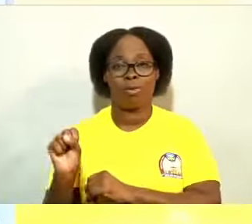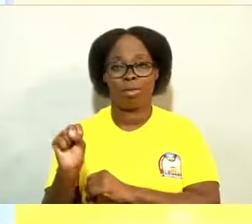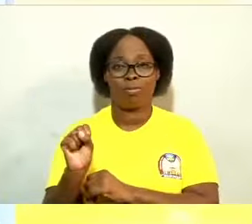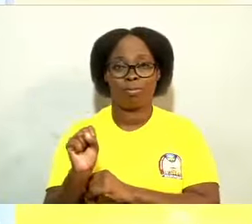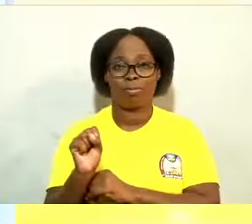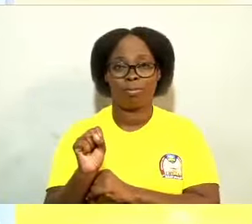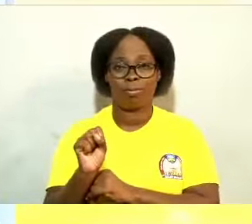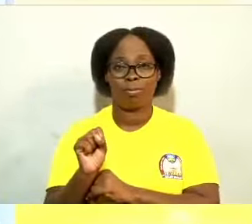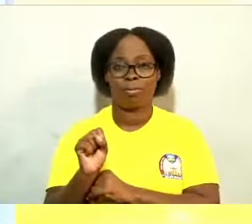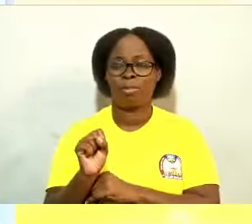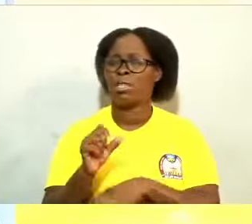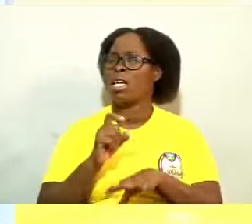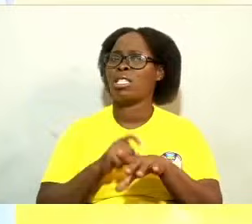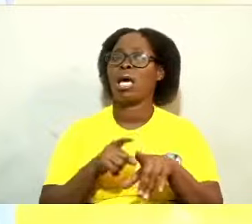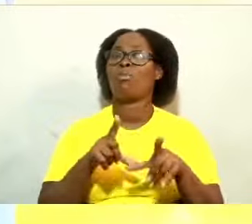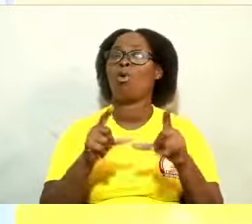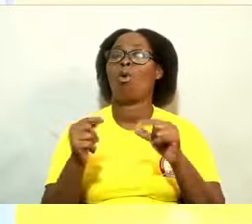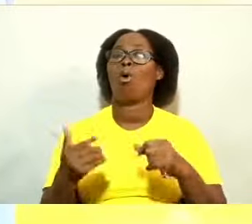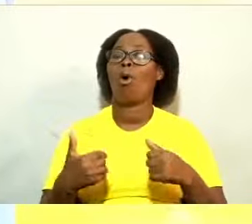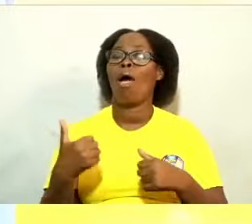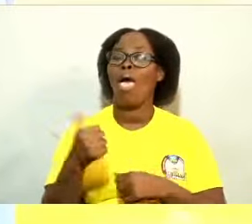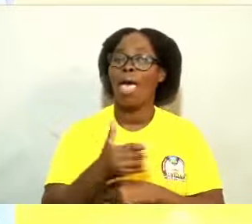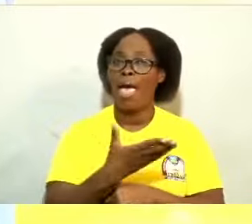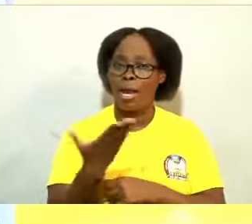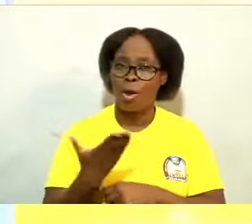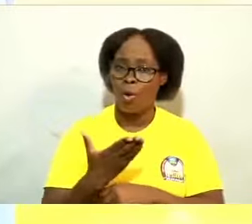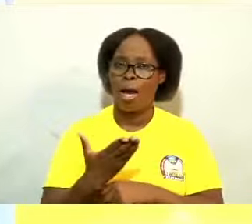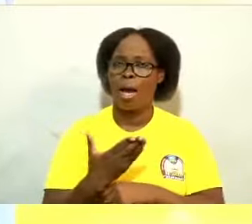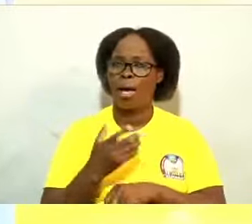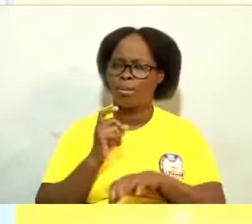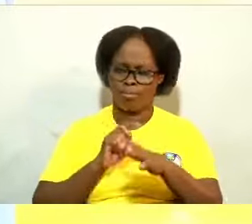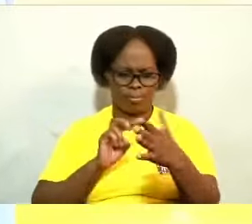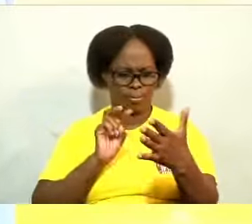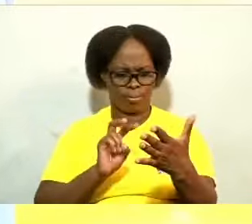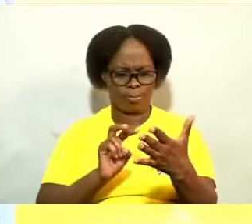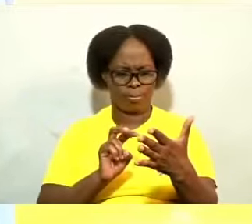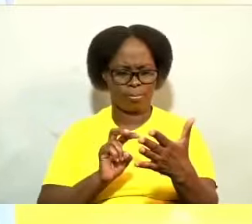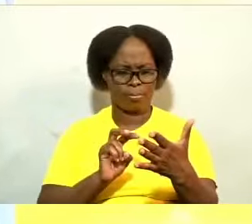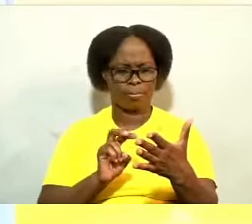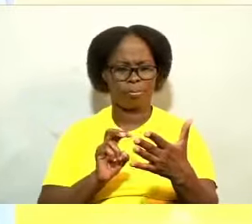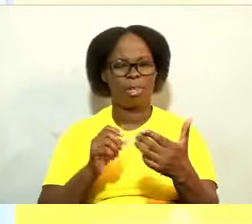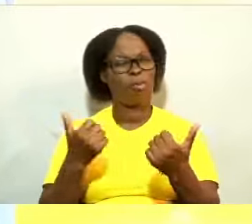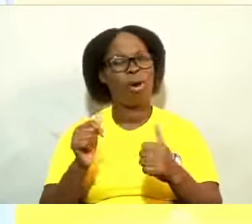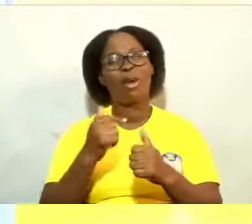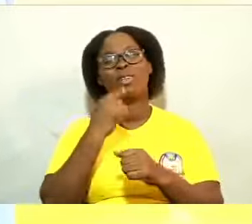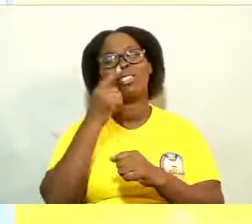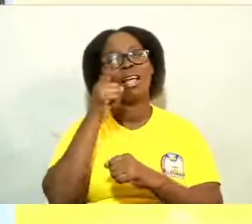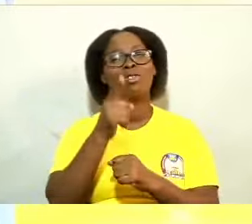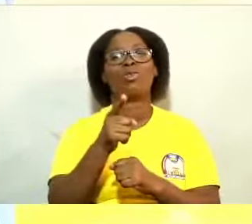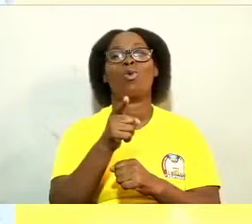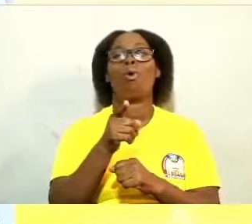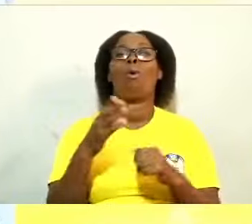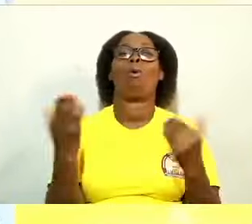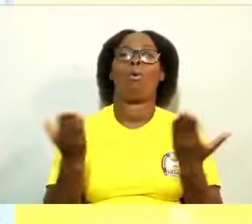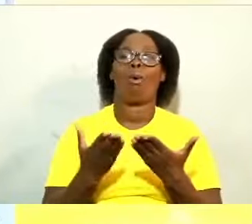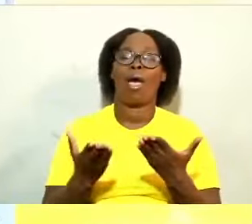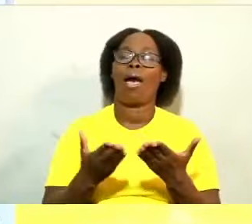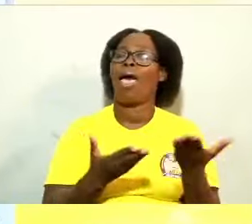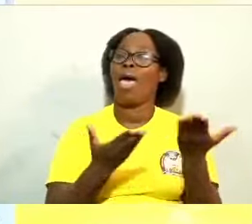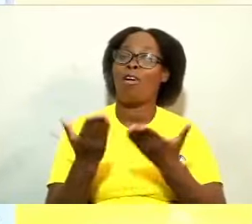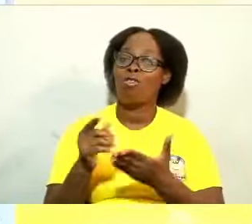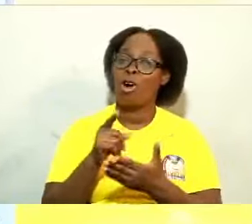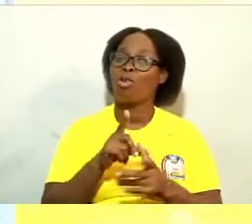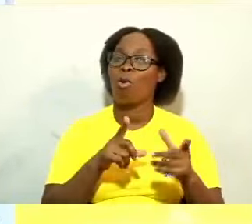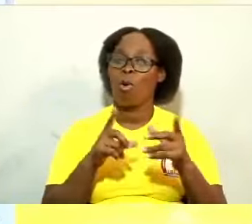Hata ukienda popote ukiweka bado inakwambia kaskazini ni hapa. Hata uende kokote,